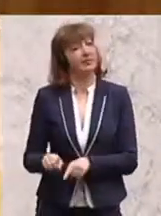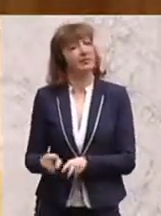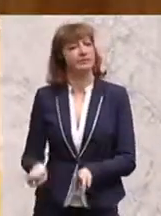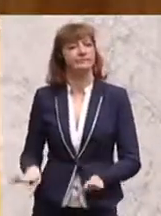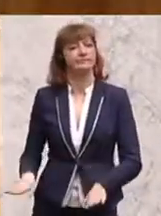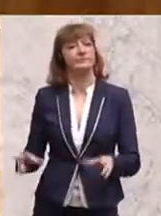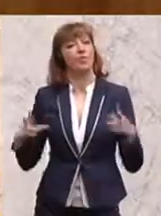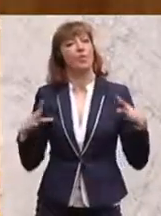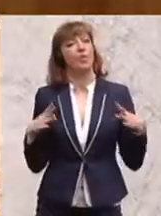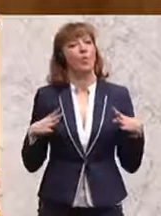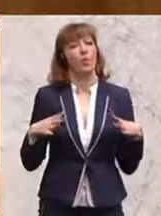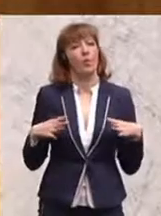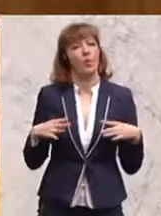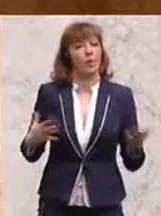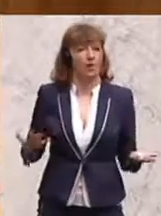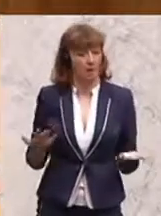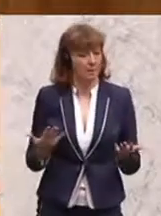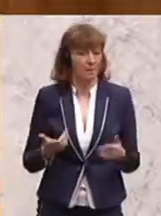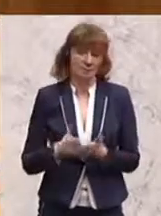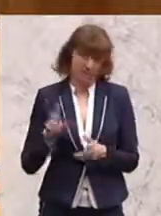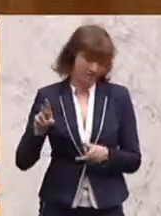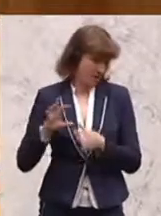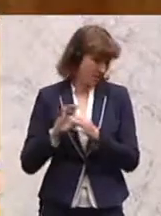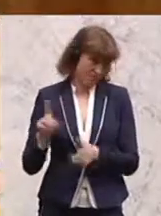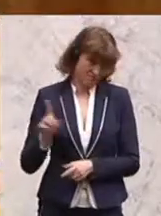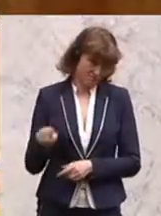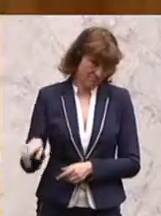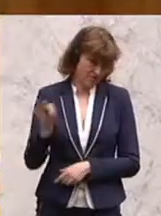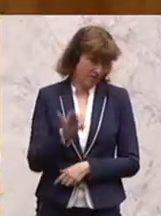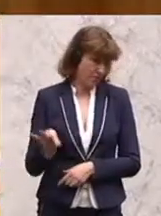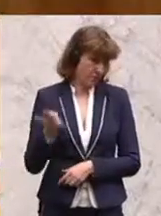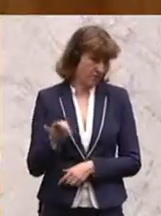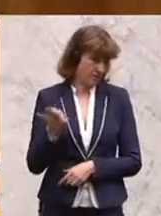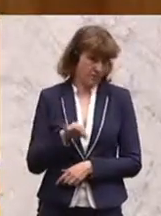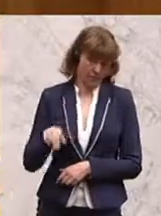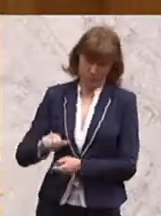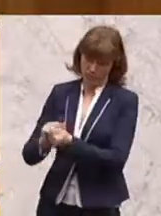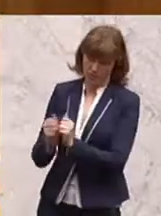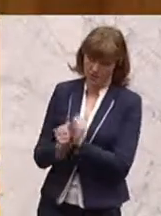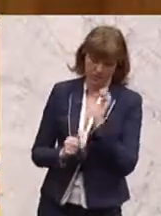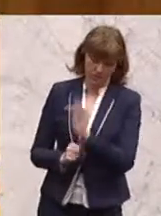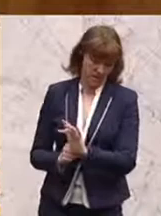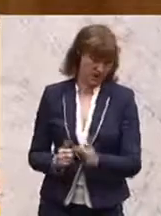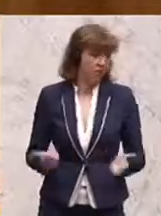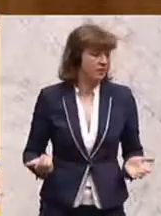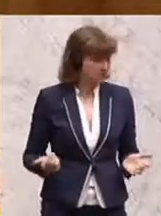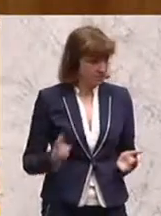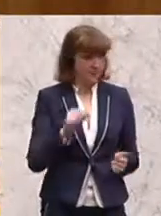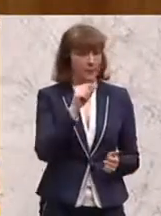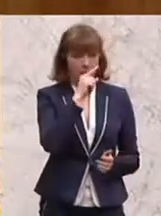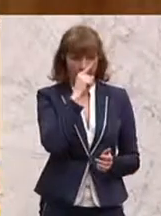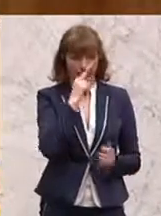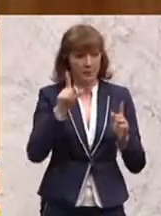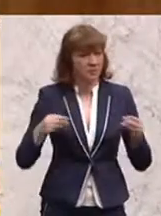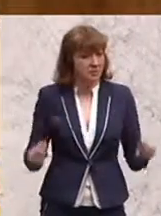machen und dann etwas zu frönen. Es geht um Verbrechen, und Verbrechen muss man bekämpfen. Da gibt es zunächst einmal die Ursachen-